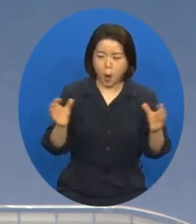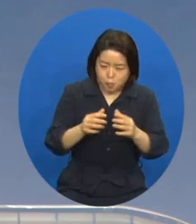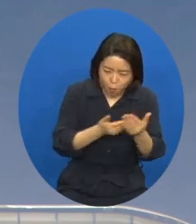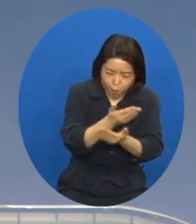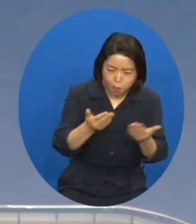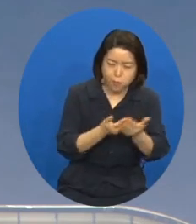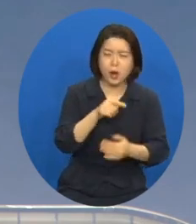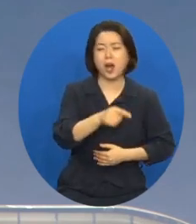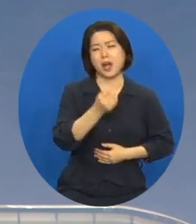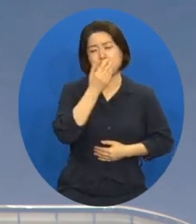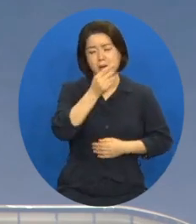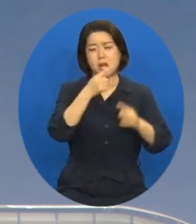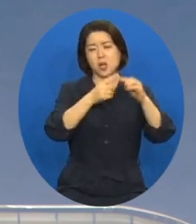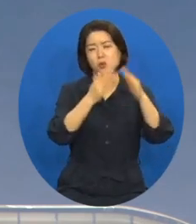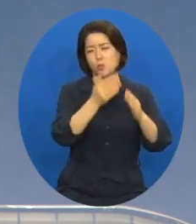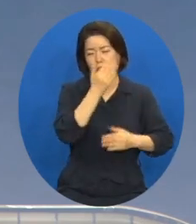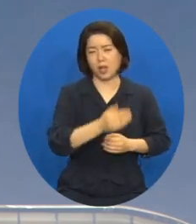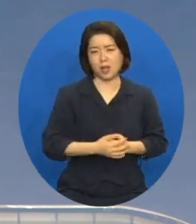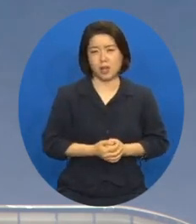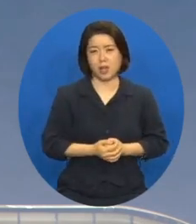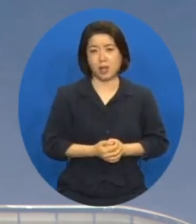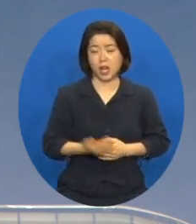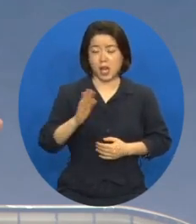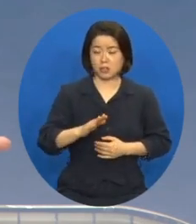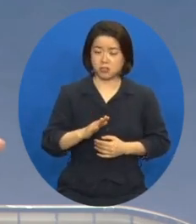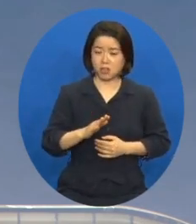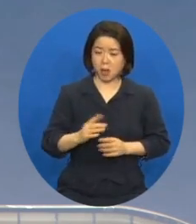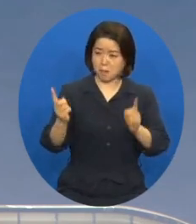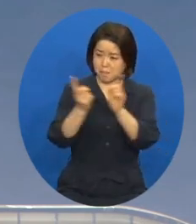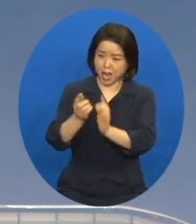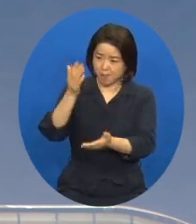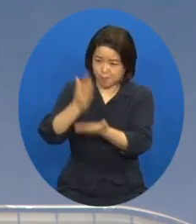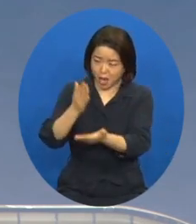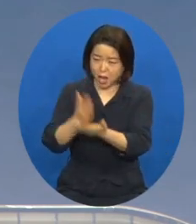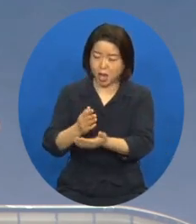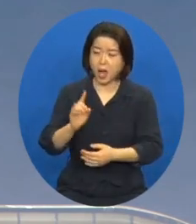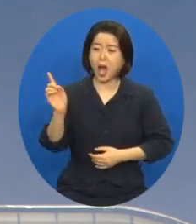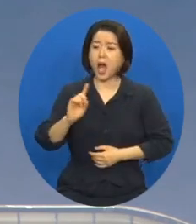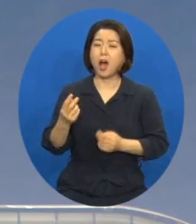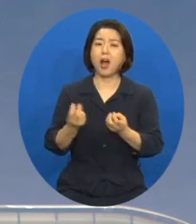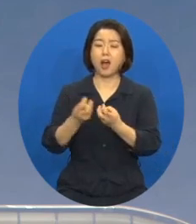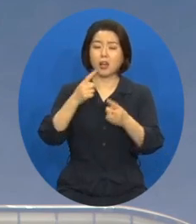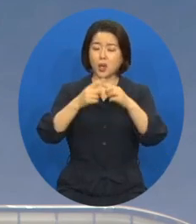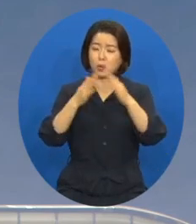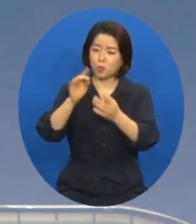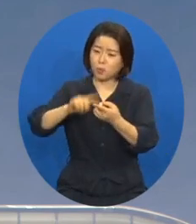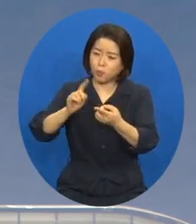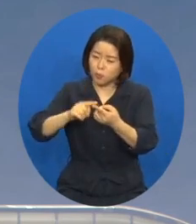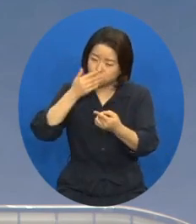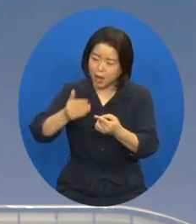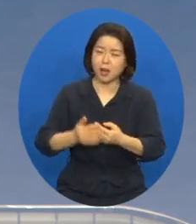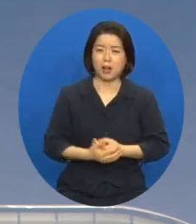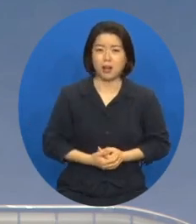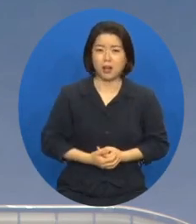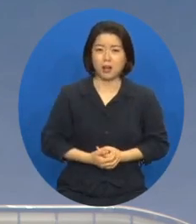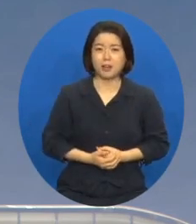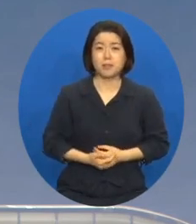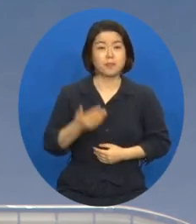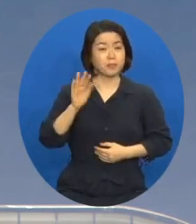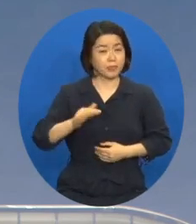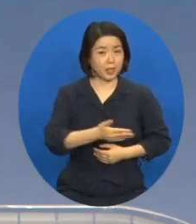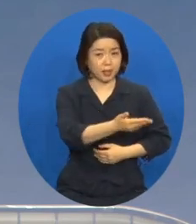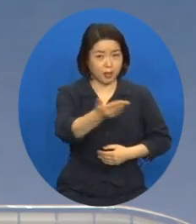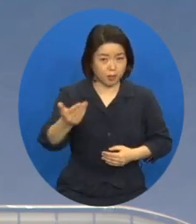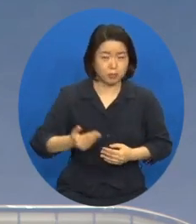그게 되어야 교회인데, 아니 비대면 시대에는 도대체 어떻게 교회가 교회다울 수 있냐 말이에요. 그런데